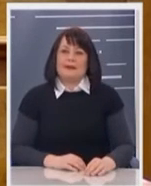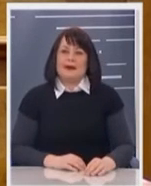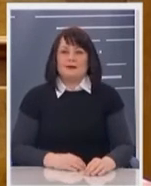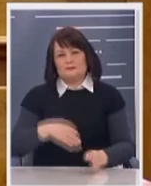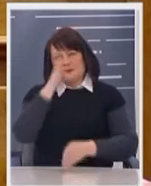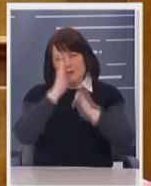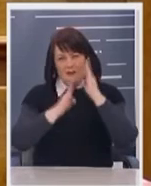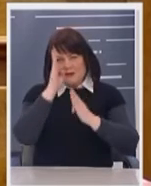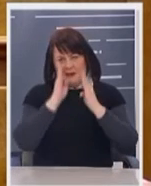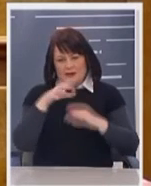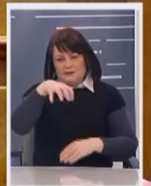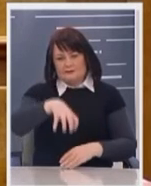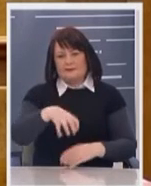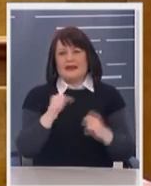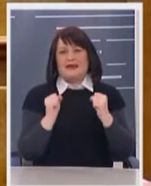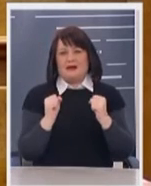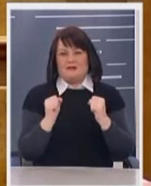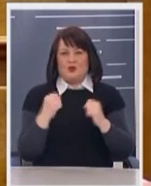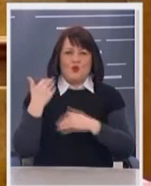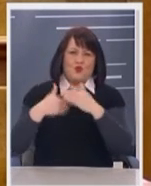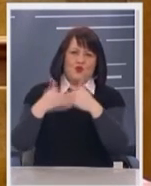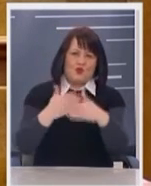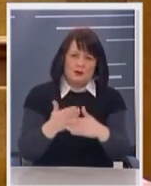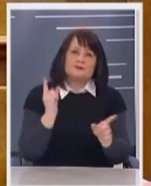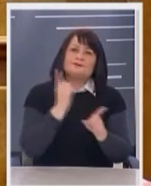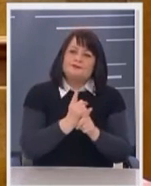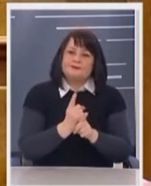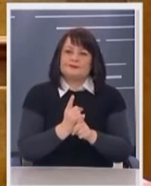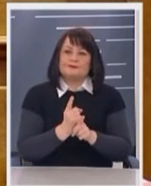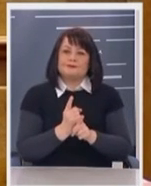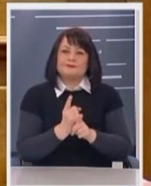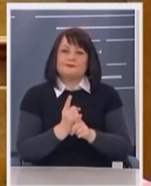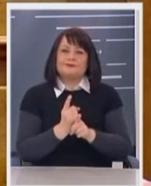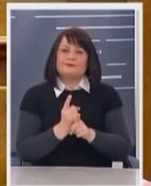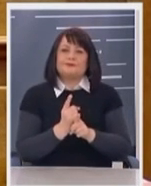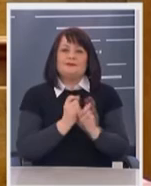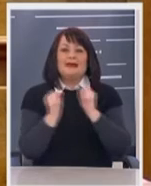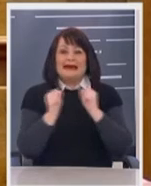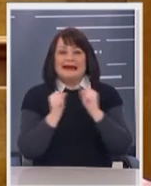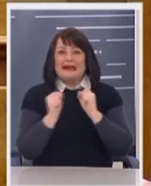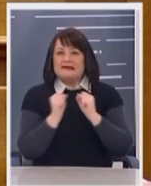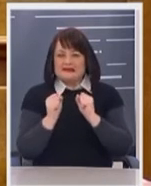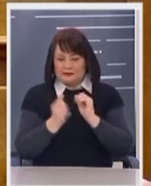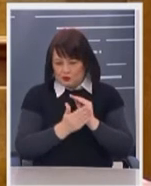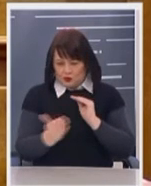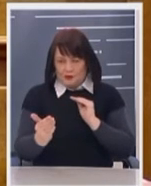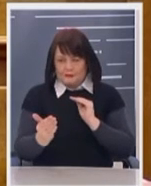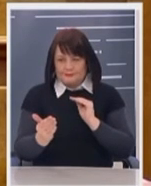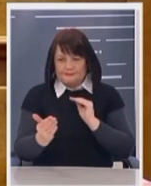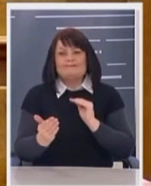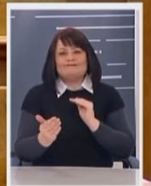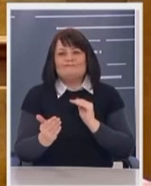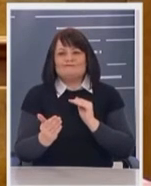δεινοπαθήσει, που ιδιαίτερα στα χρόνια της κρίσης είχαμε μια